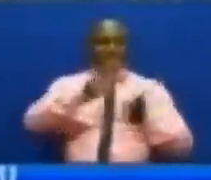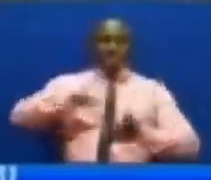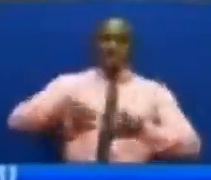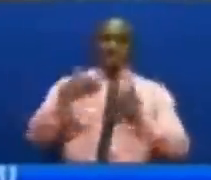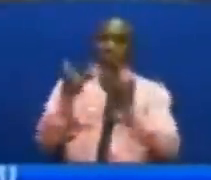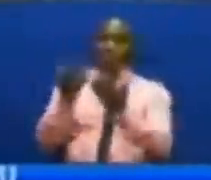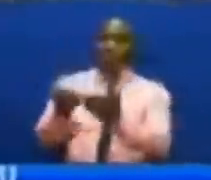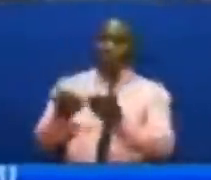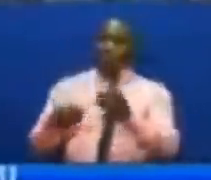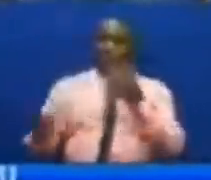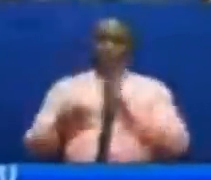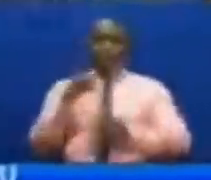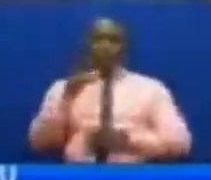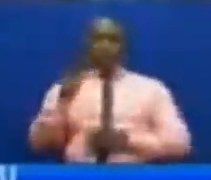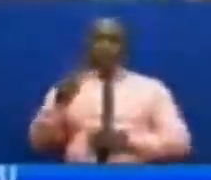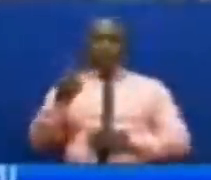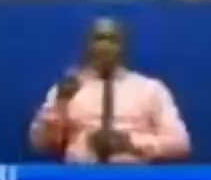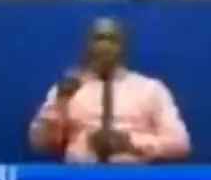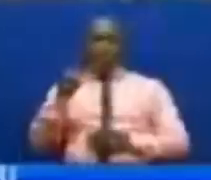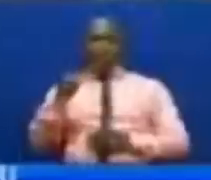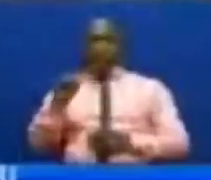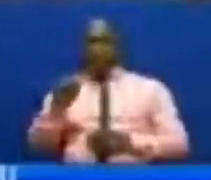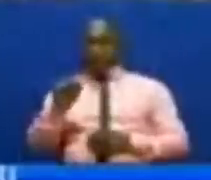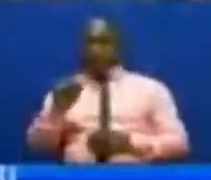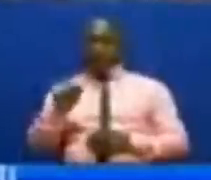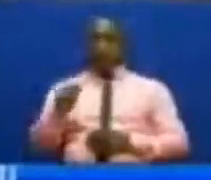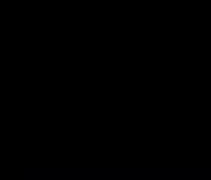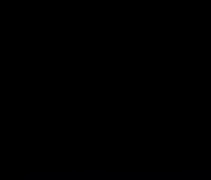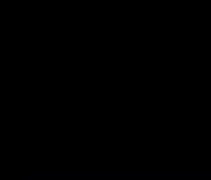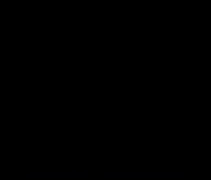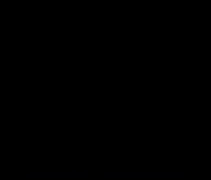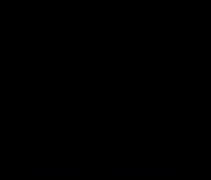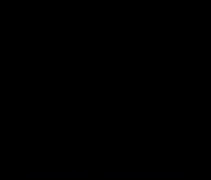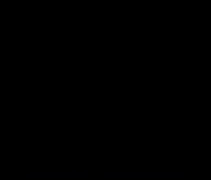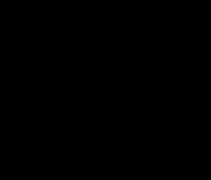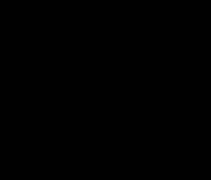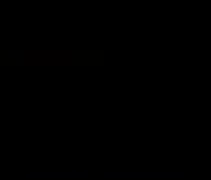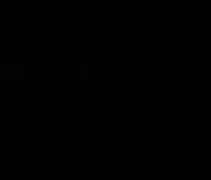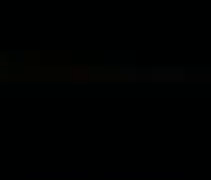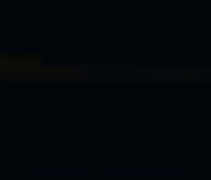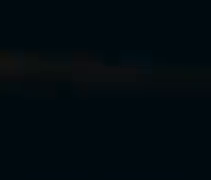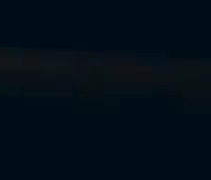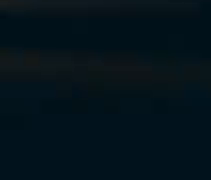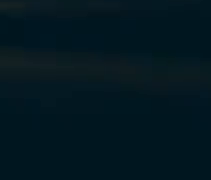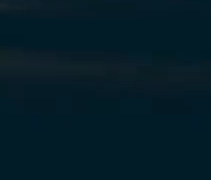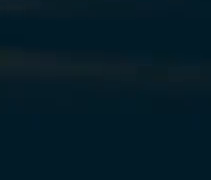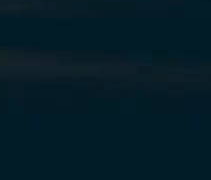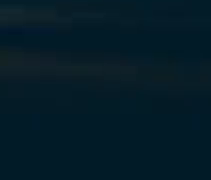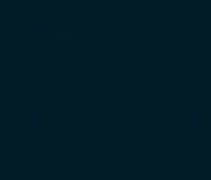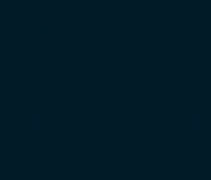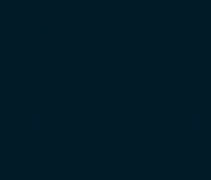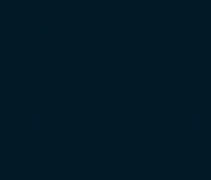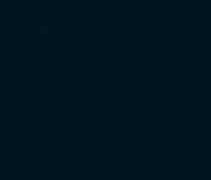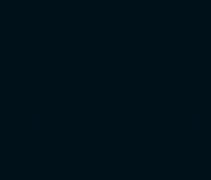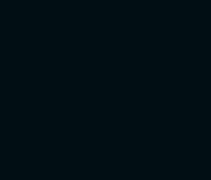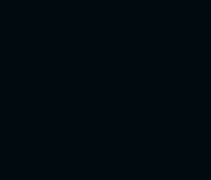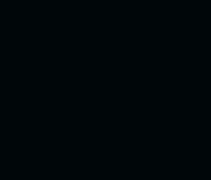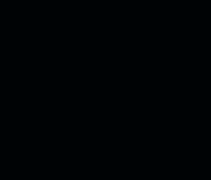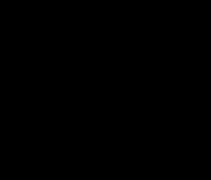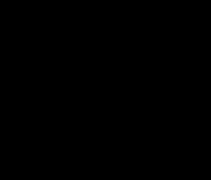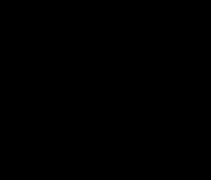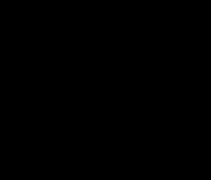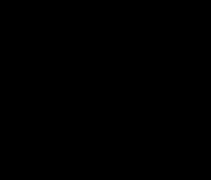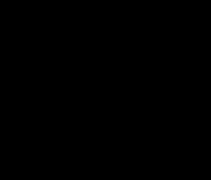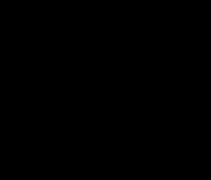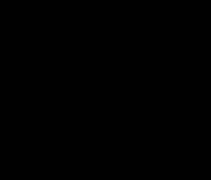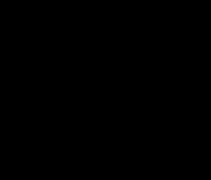Kutoka Itilima mkoani Simiyu, Pasco Michael wa TV. Make your day right. Gilly Bonny